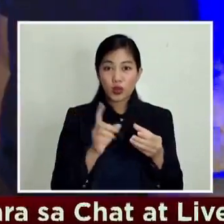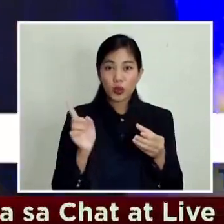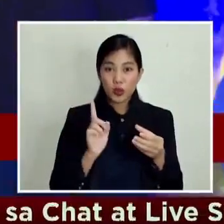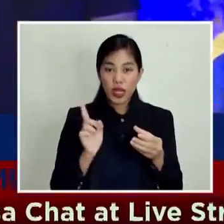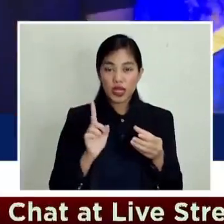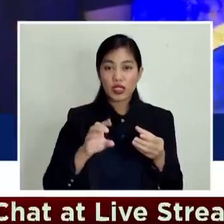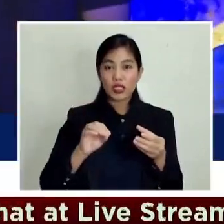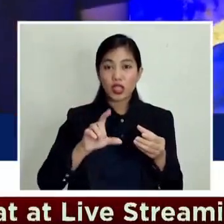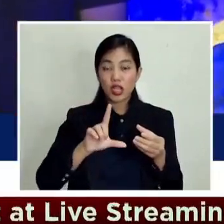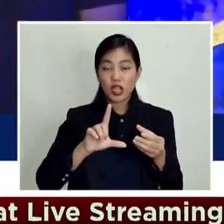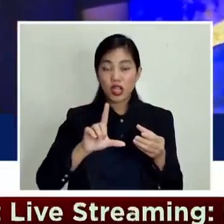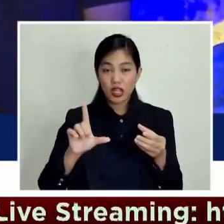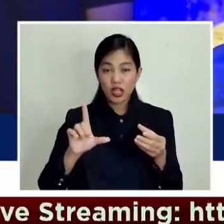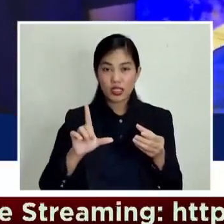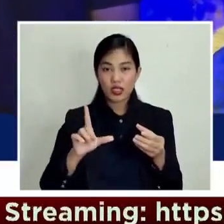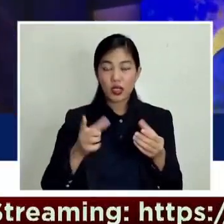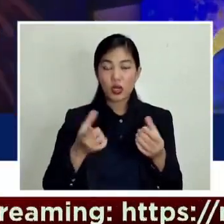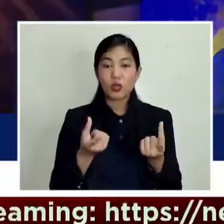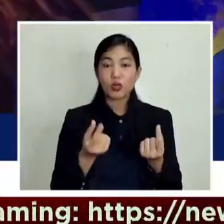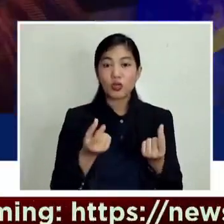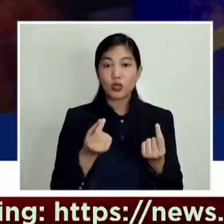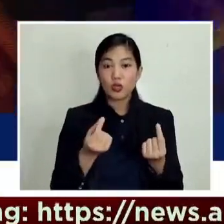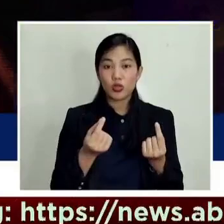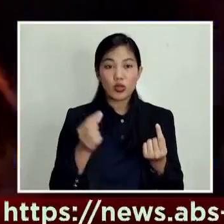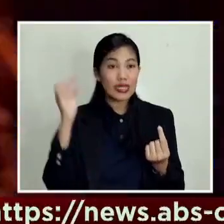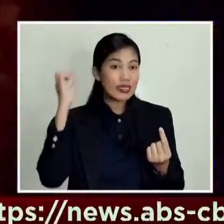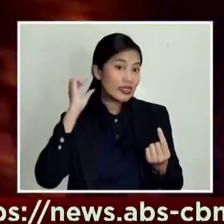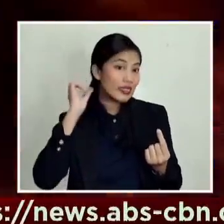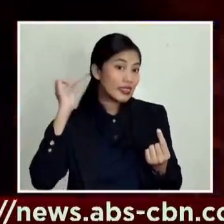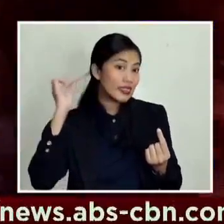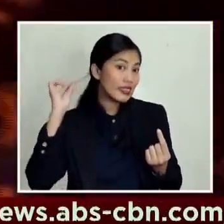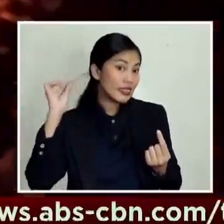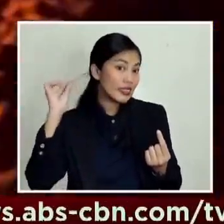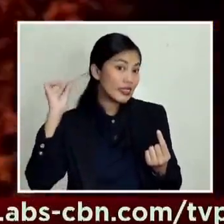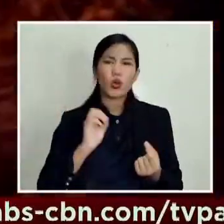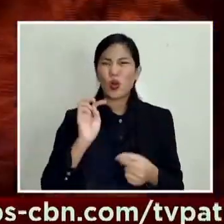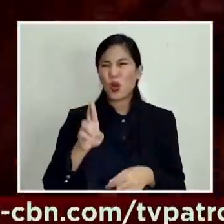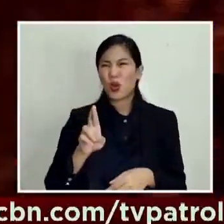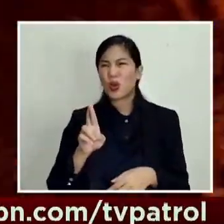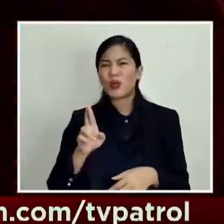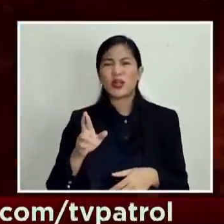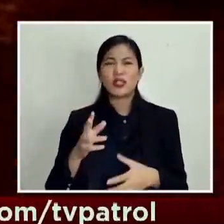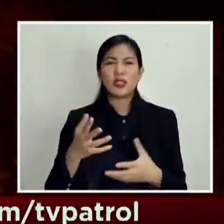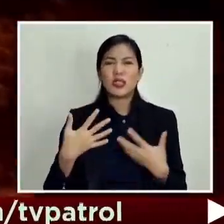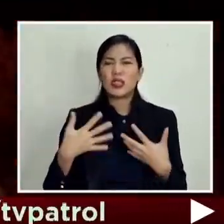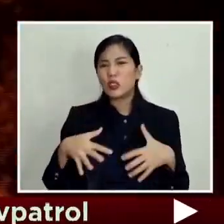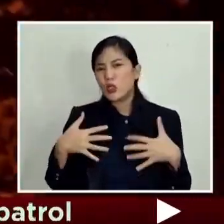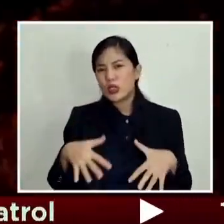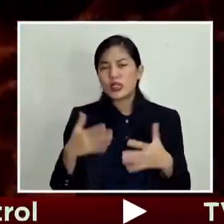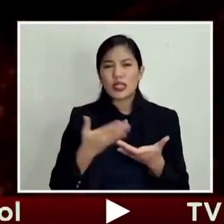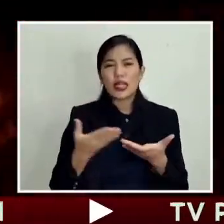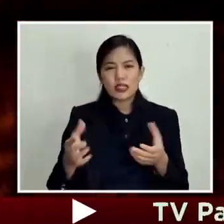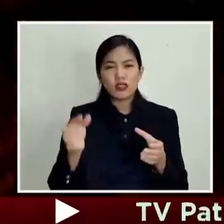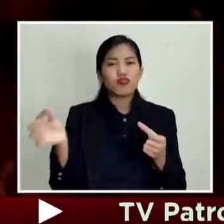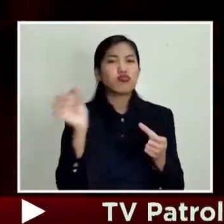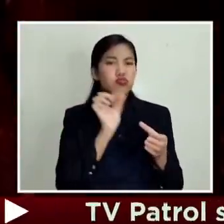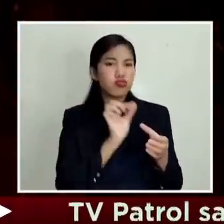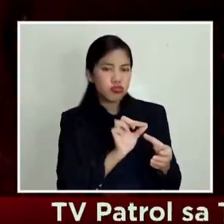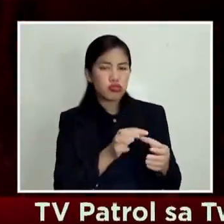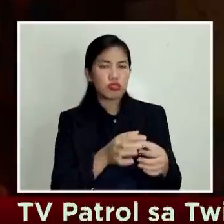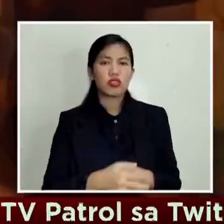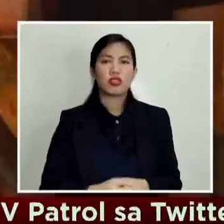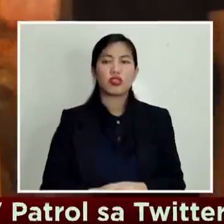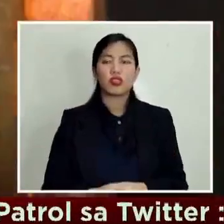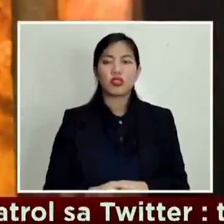ng kapirasong buhok or anumang bagay doon sa kanyang kagalit at ilalagay ito dito. At bibigyan niya ito ng mga ritual na kung